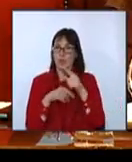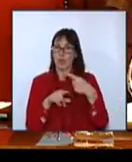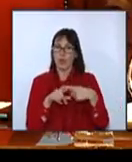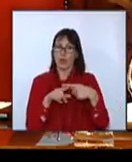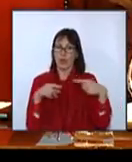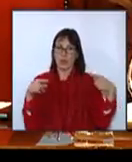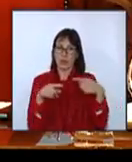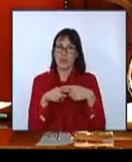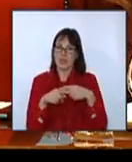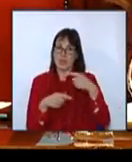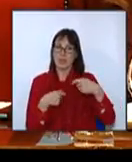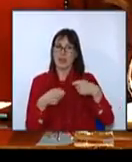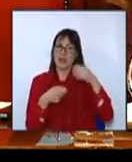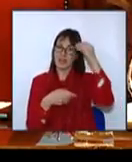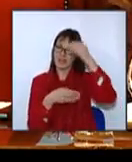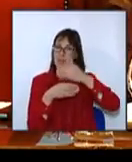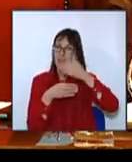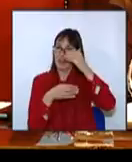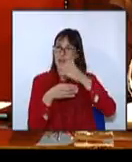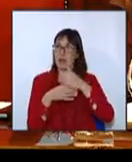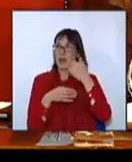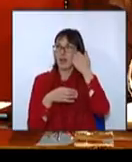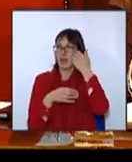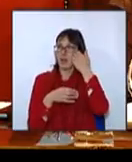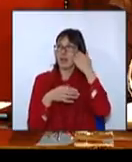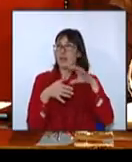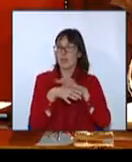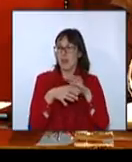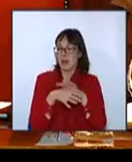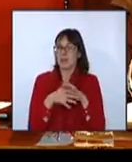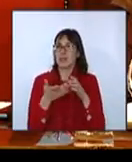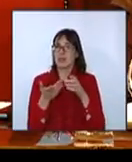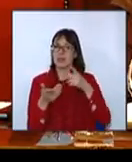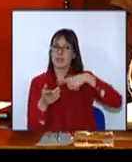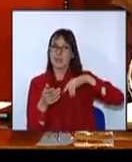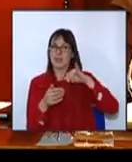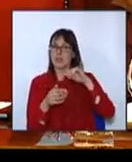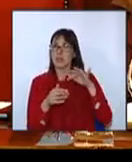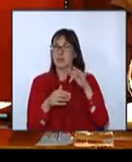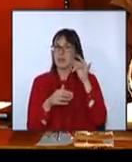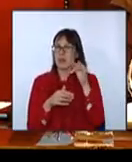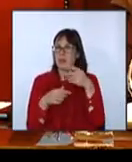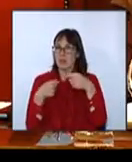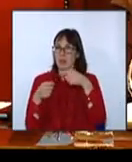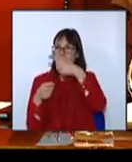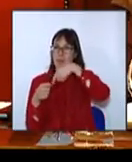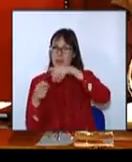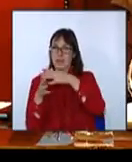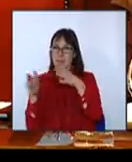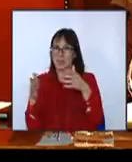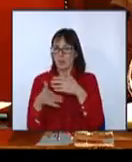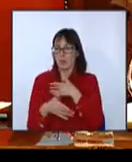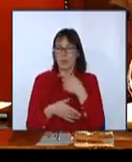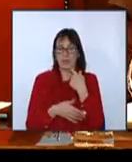mercat del dissabte, el mercat del dimarts, i a més tot el mercat medieval, vam creure que només llegint